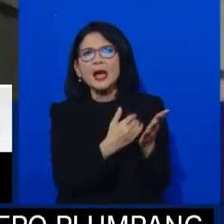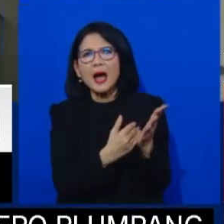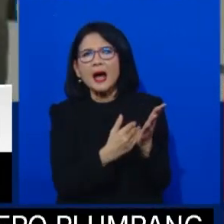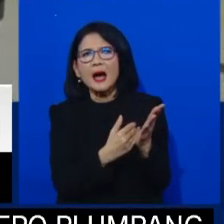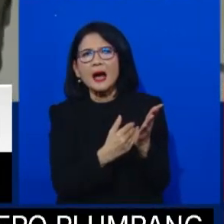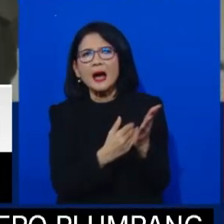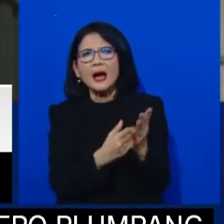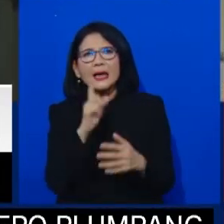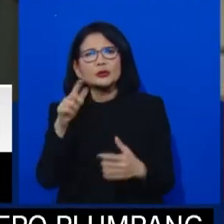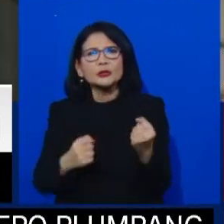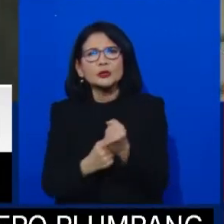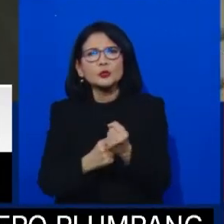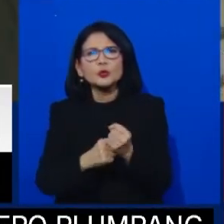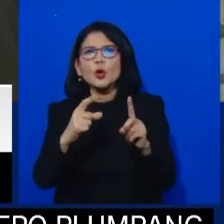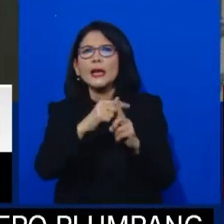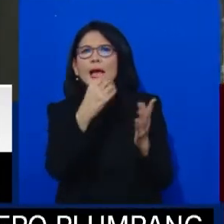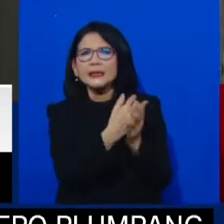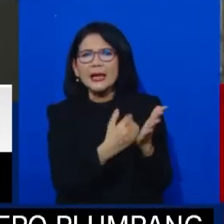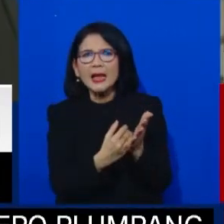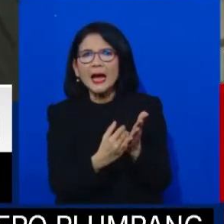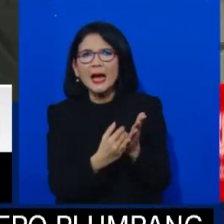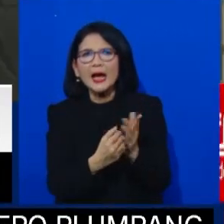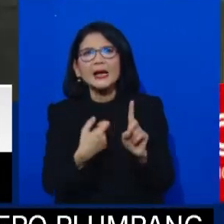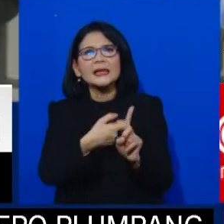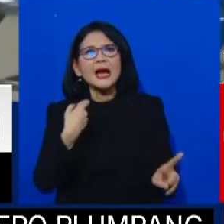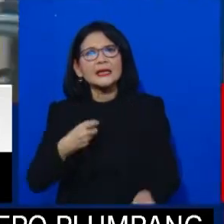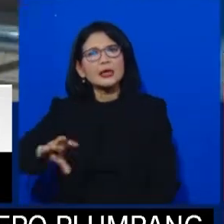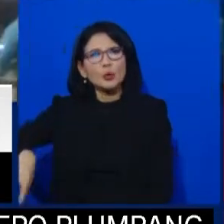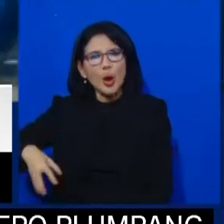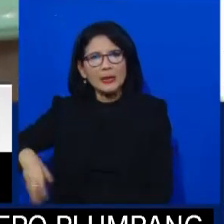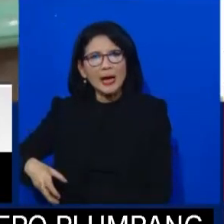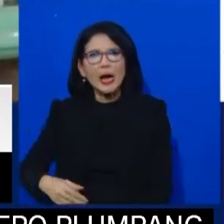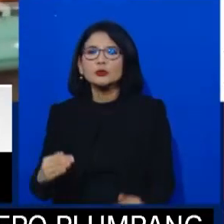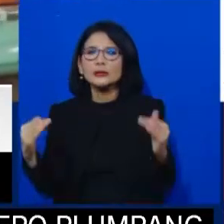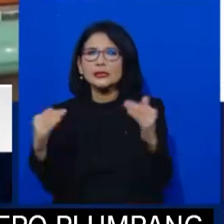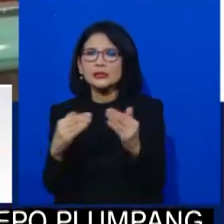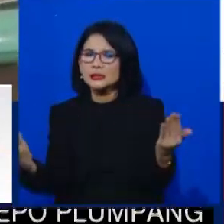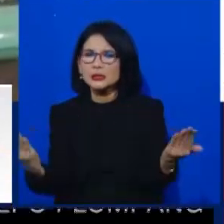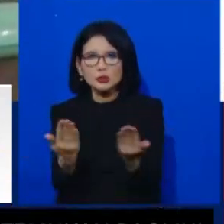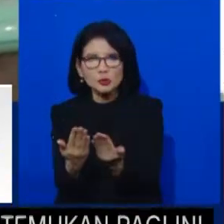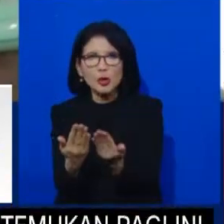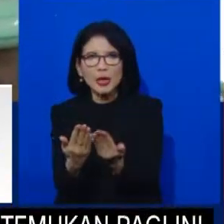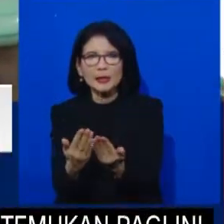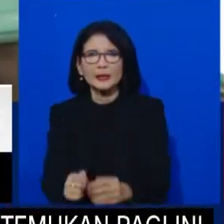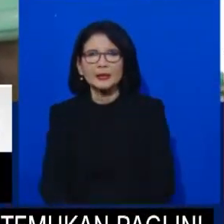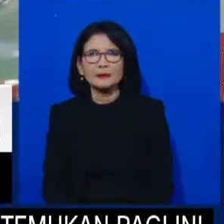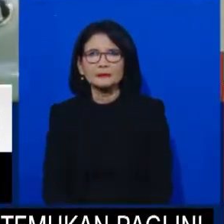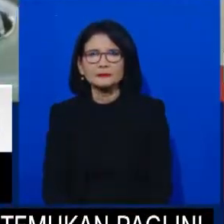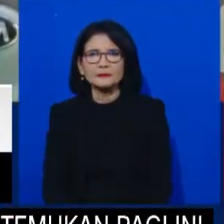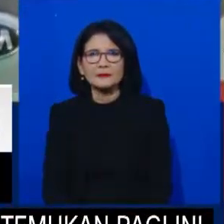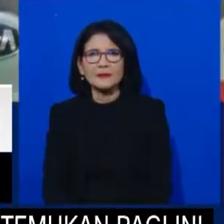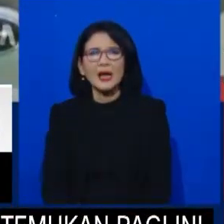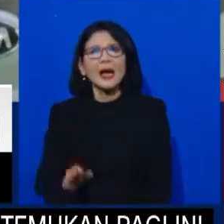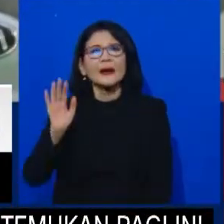ini didukung oleh data-data yang dibawa oleh keluarga untuk nantinya dilakukan rekonsiliasi, artinya